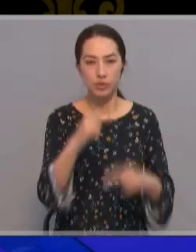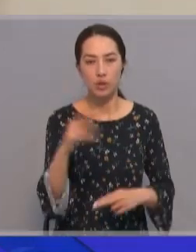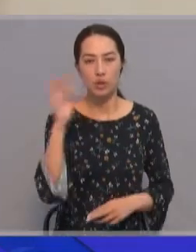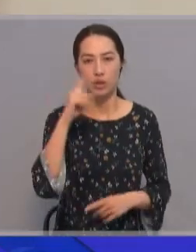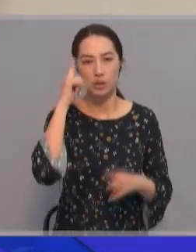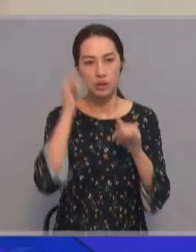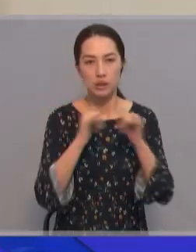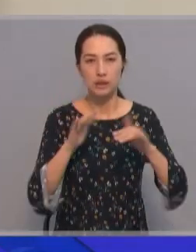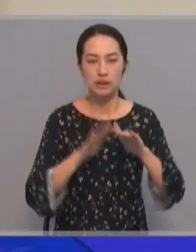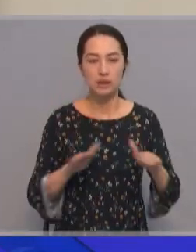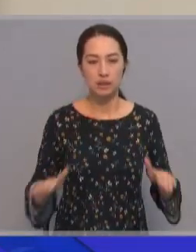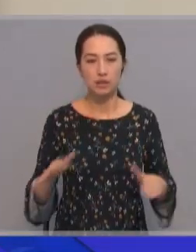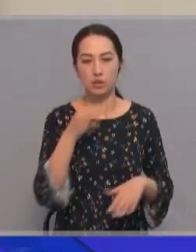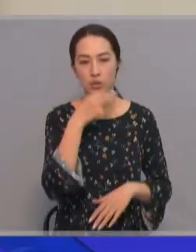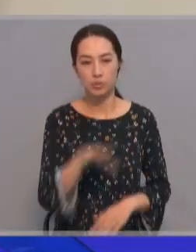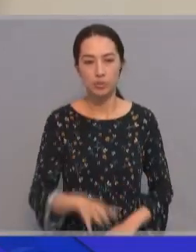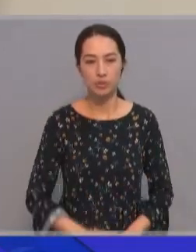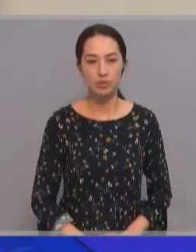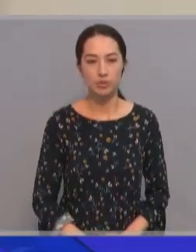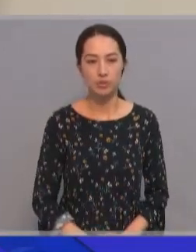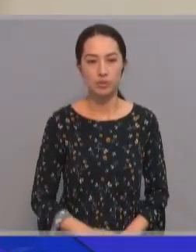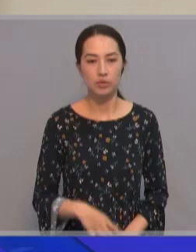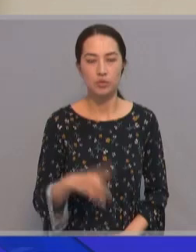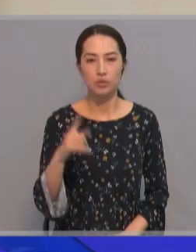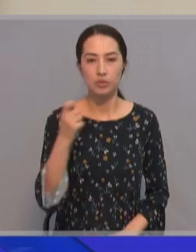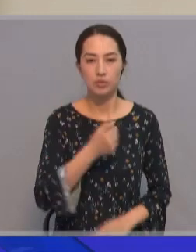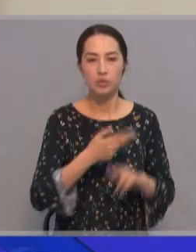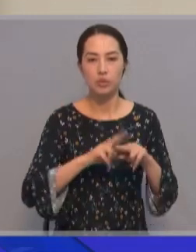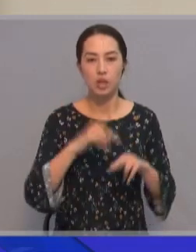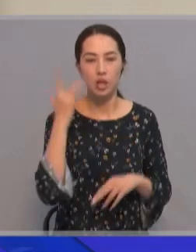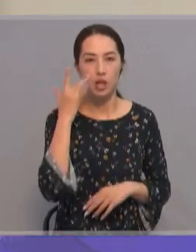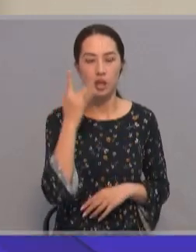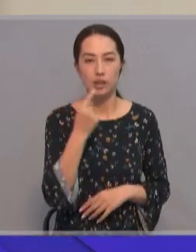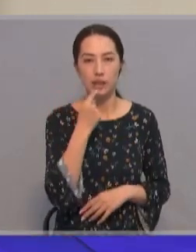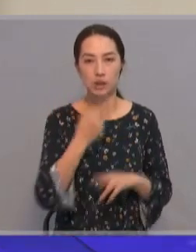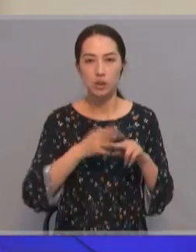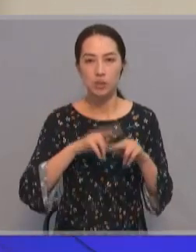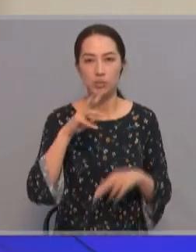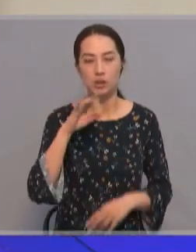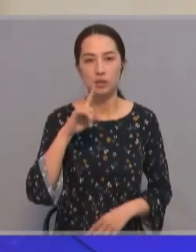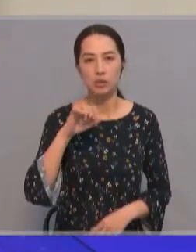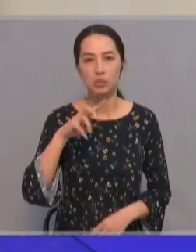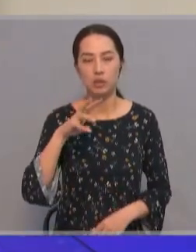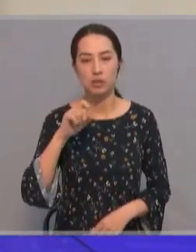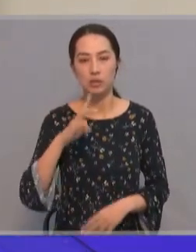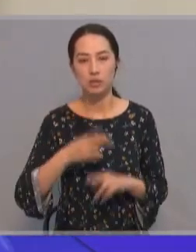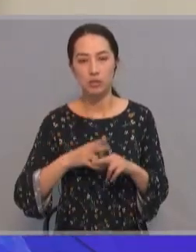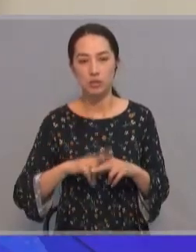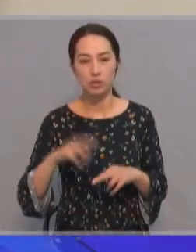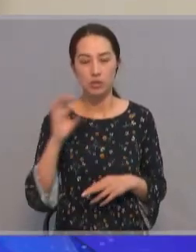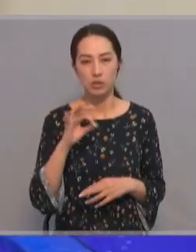внимание развитию детей во всех направлениях. В рамках недели английского языка в средней школе Низамхан проходит